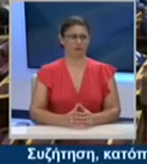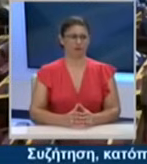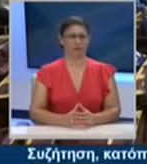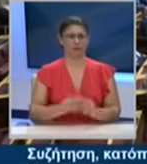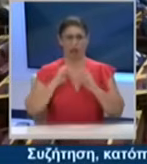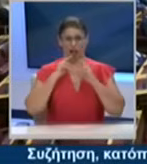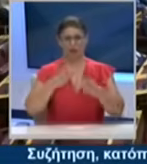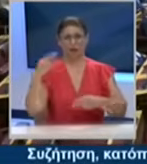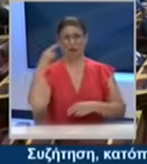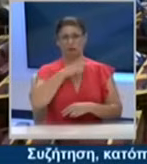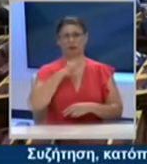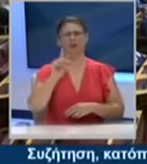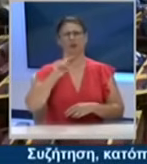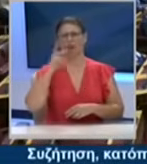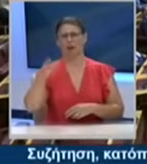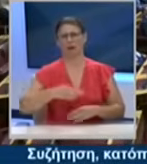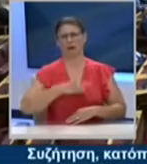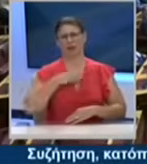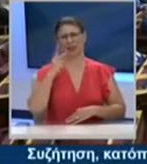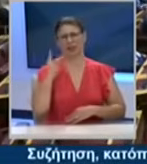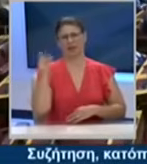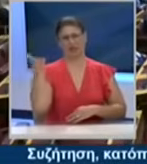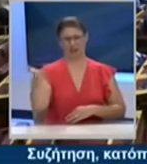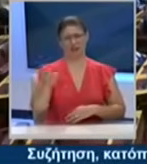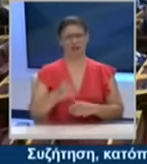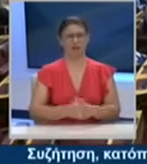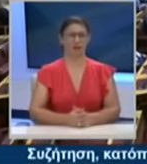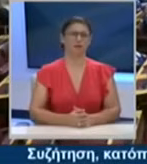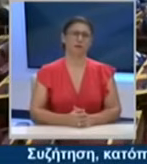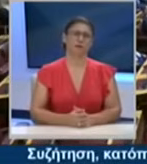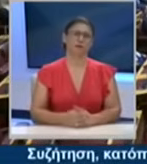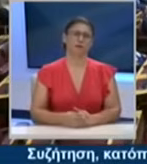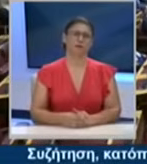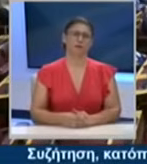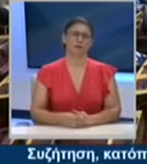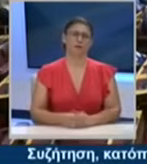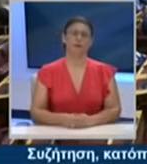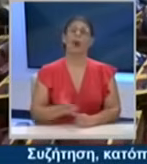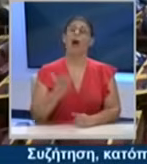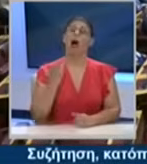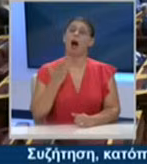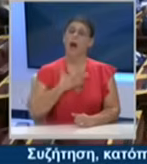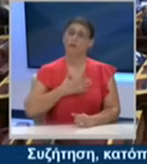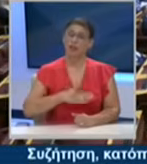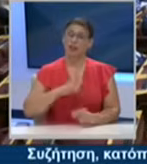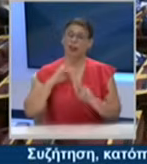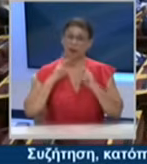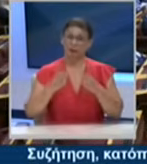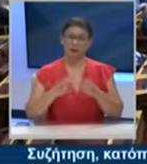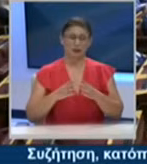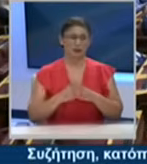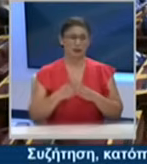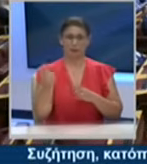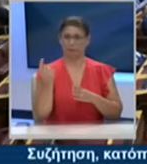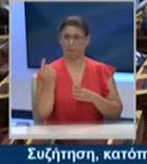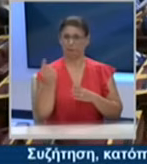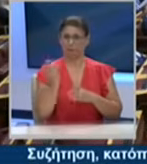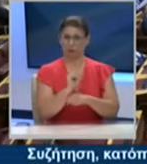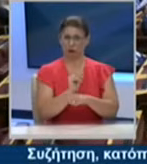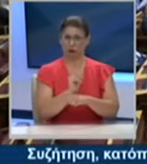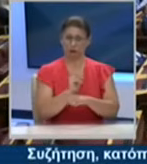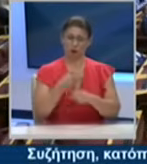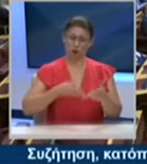Απαντώ στον πρωθυπουργό, δεν απαντώ σε εσάς, κύριε Καλαφάτη. Παρακαλώ, πάμε στην ουσία, παρακαλώ, λοιπόν. Ησυχία. Αφού θέλει απαντήσεις ο Πρωθυπουργός... Κύριε Πρόεδρε, μισό λεπτό για να αποχωρήσουν,